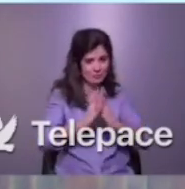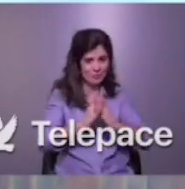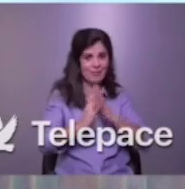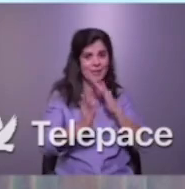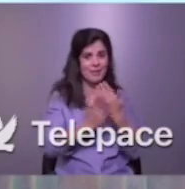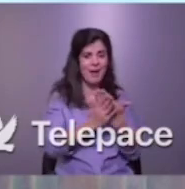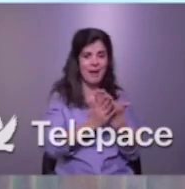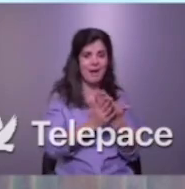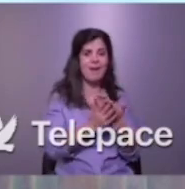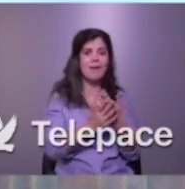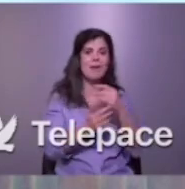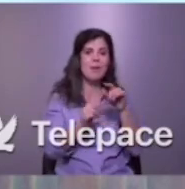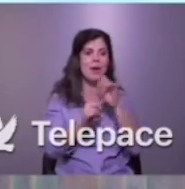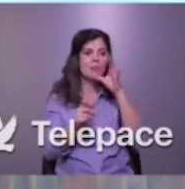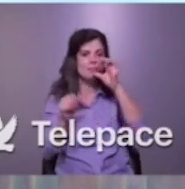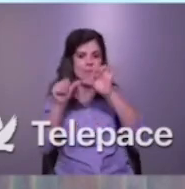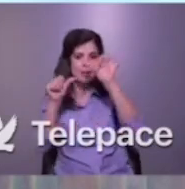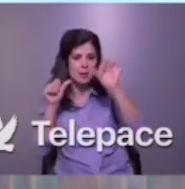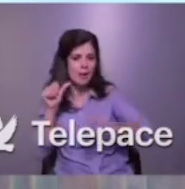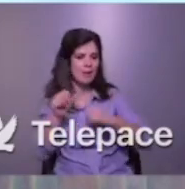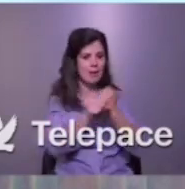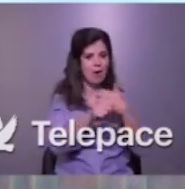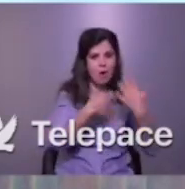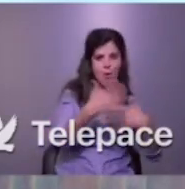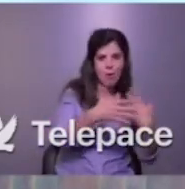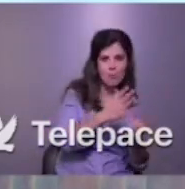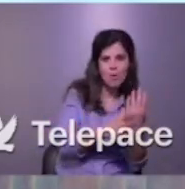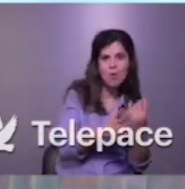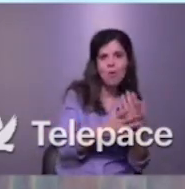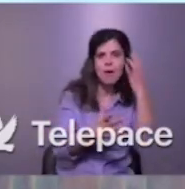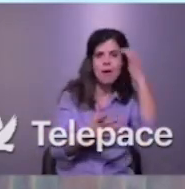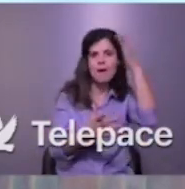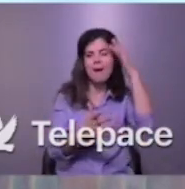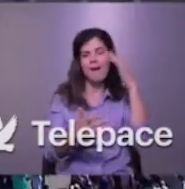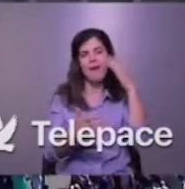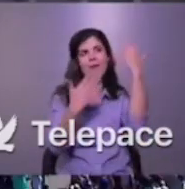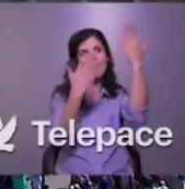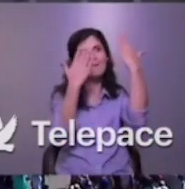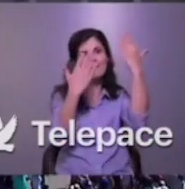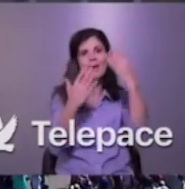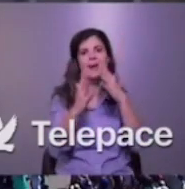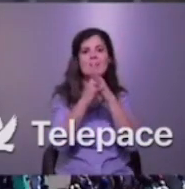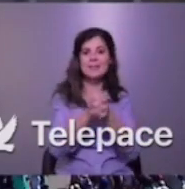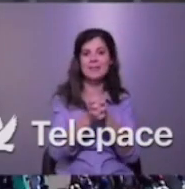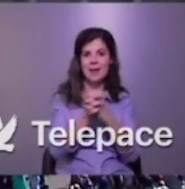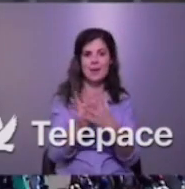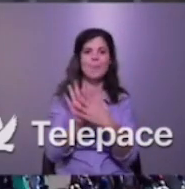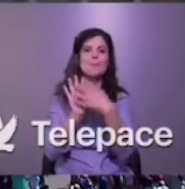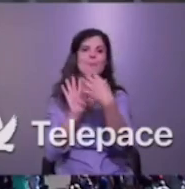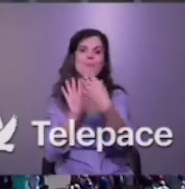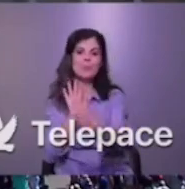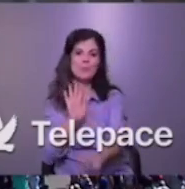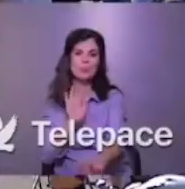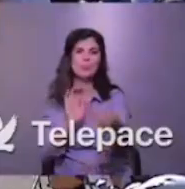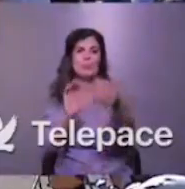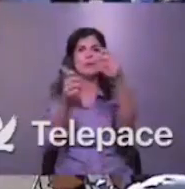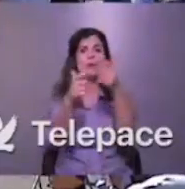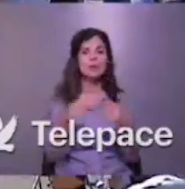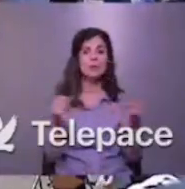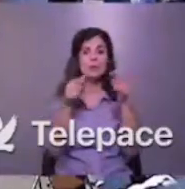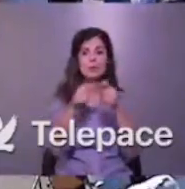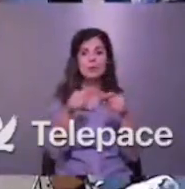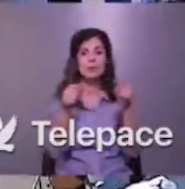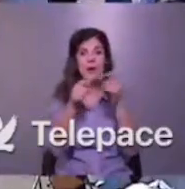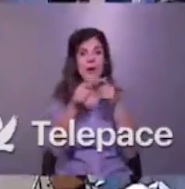angolare, possano testimoniare con le parole e con le opere la buona novella del Regno.